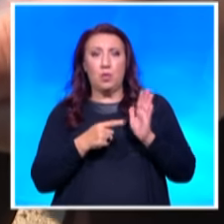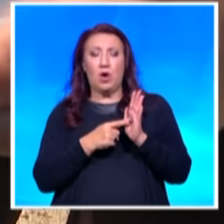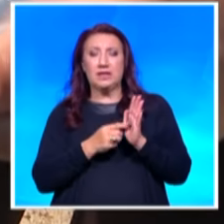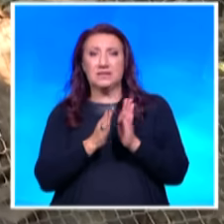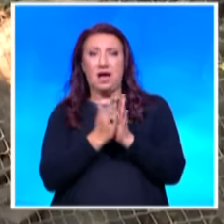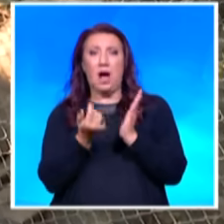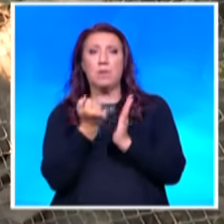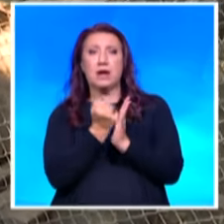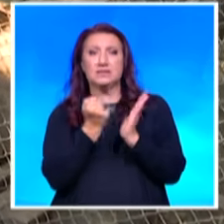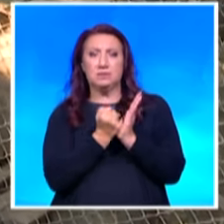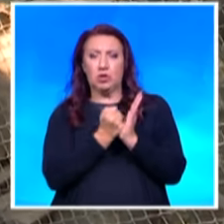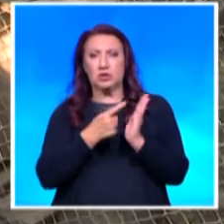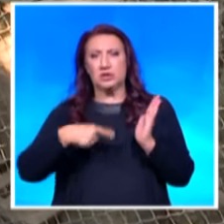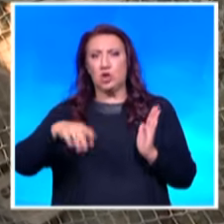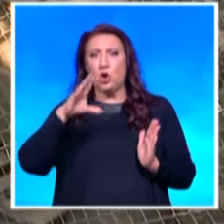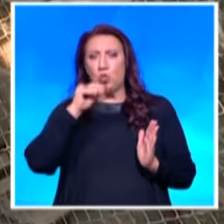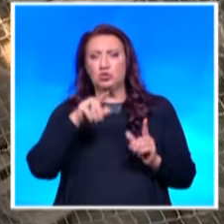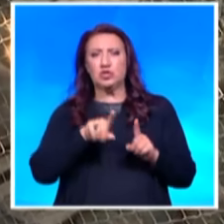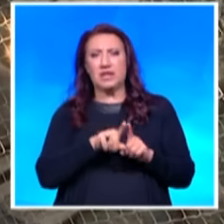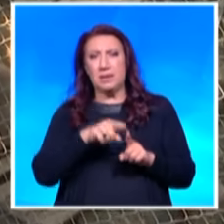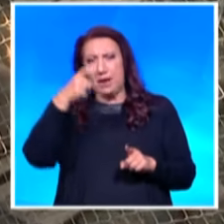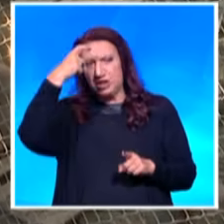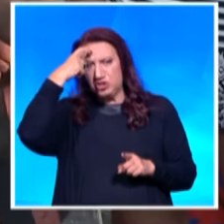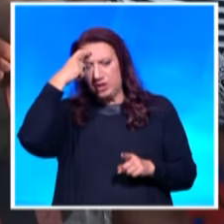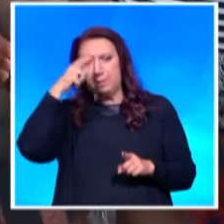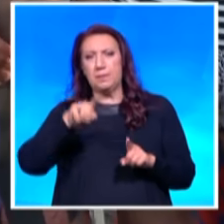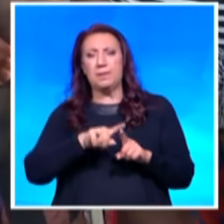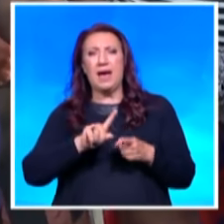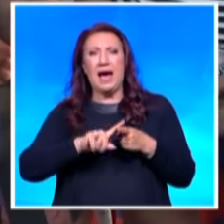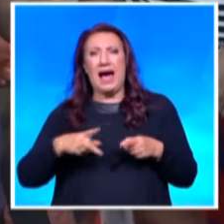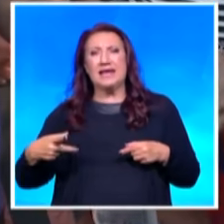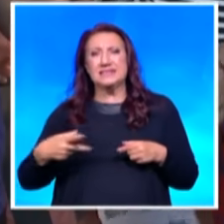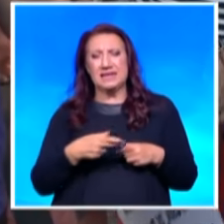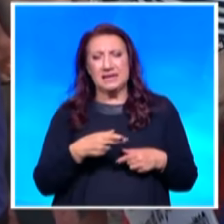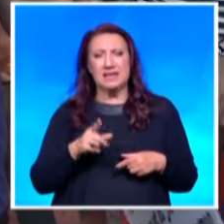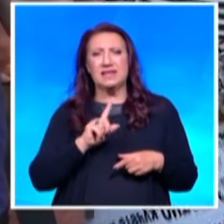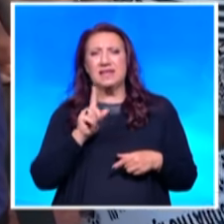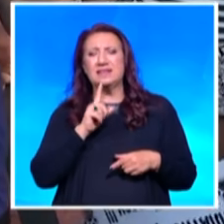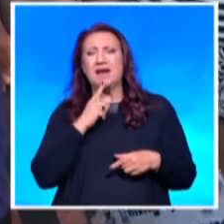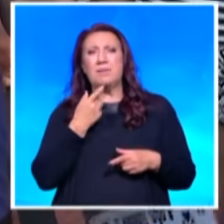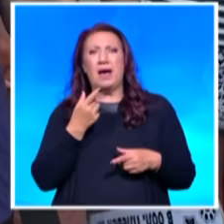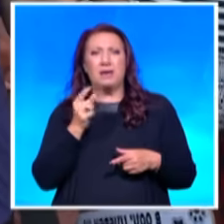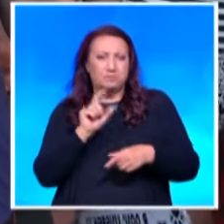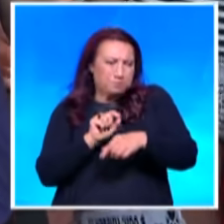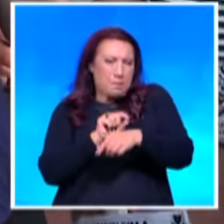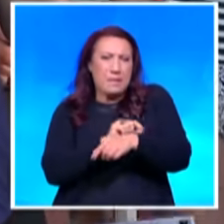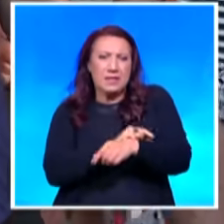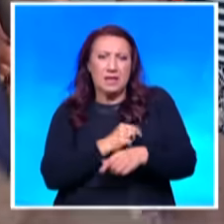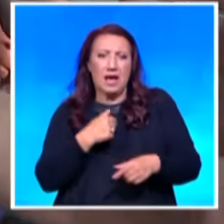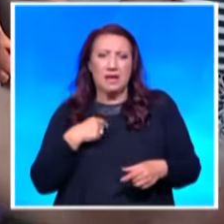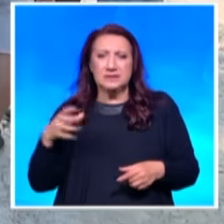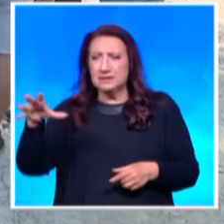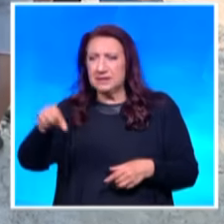са чипирани, кастрирани и обезпаразитени. Периодично аз прибирам всички агресивни, всички изхвърлени животни